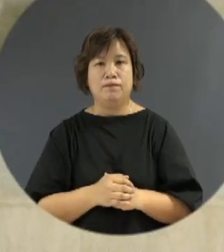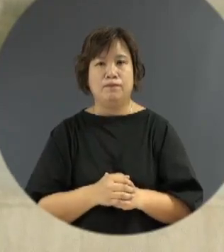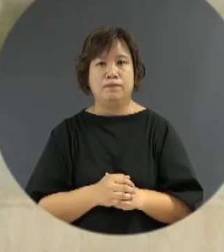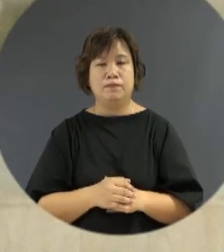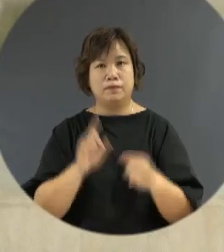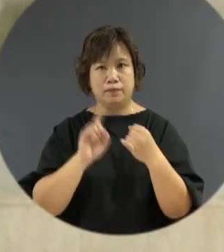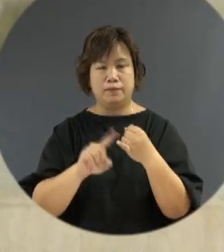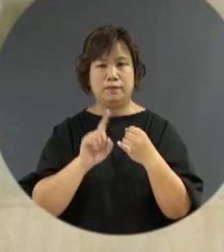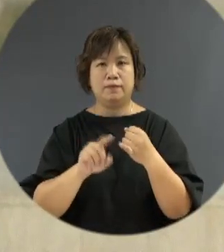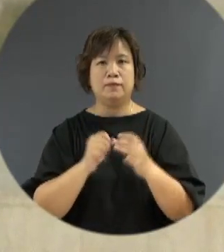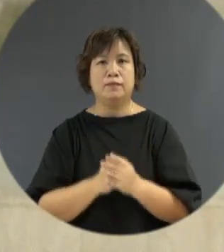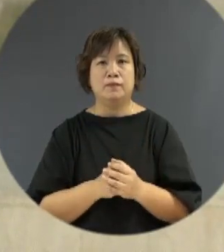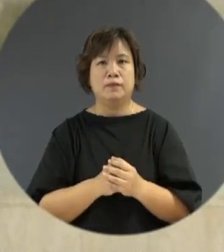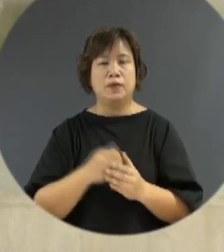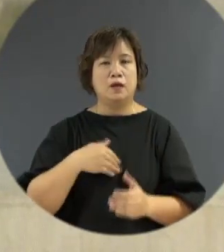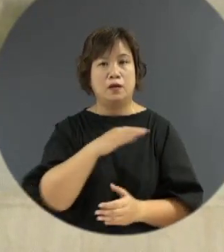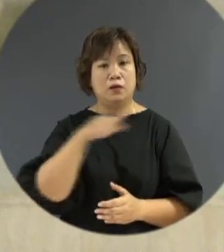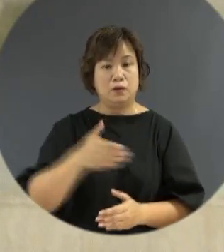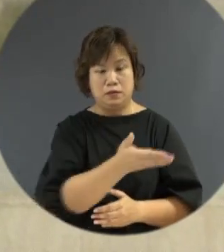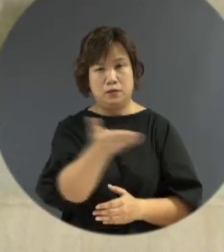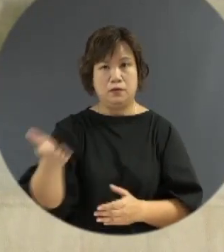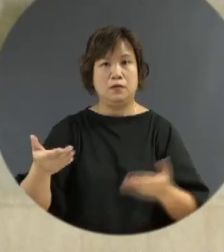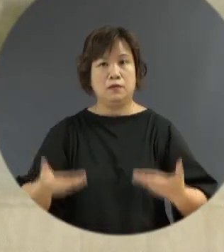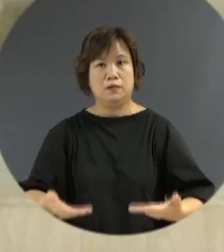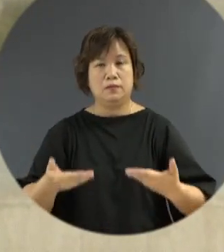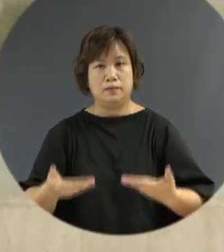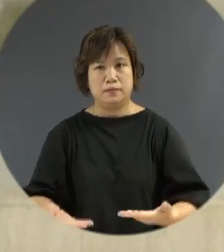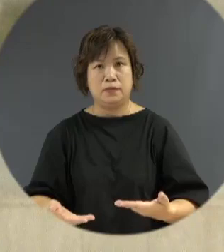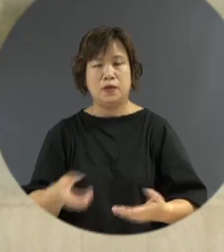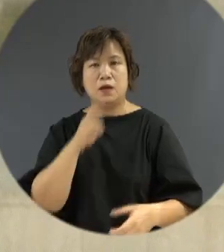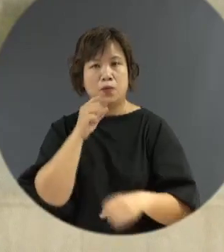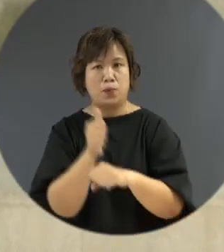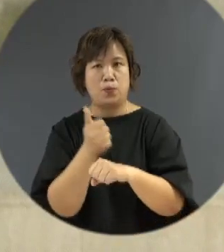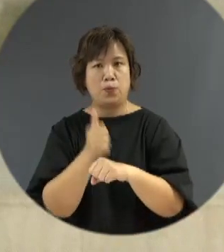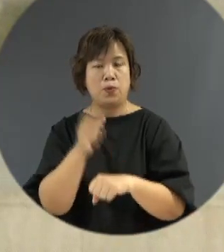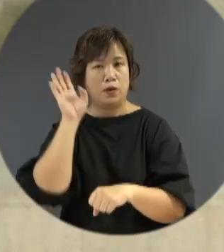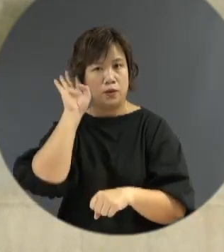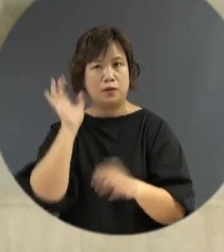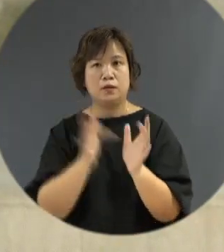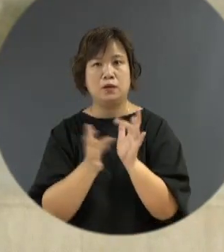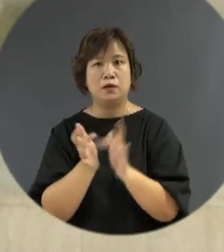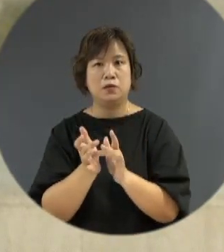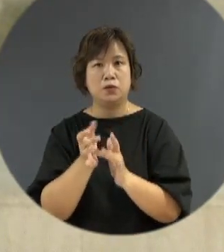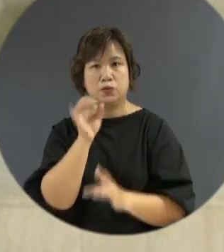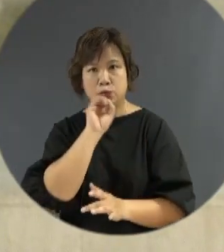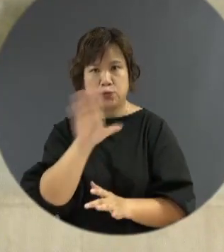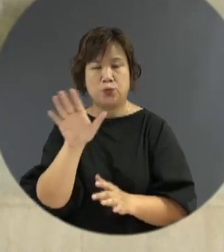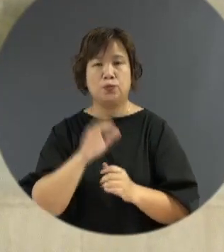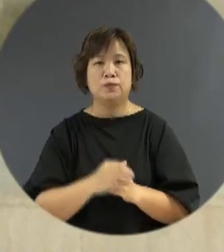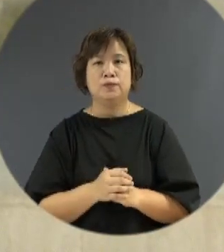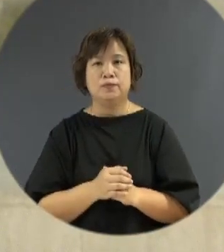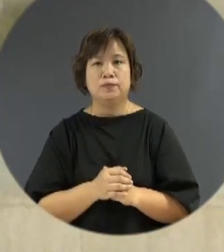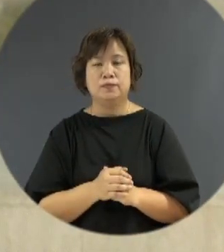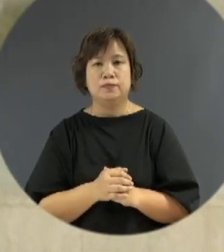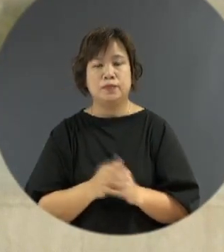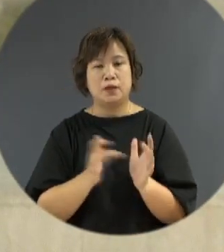最后，我们各位今日有机会听到耶稣的信息，耶